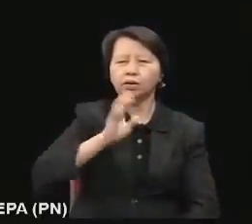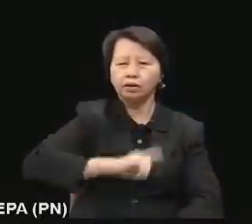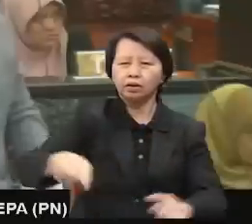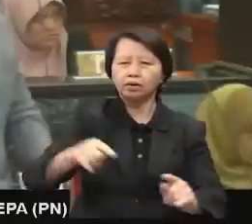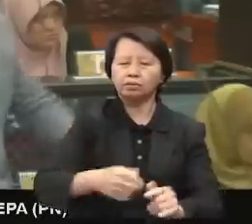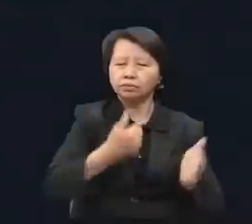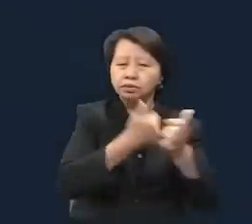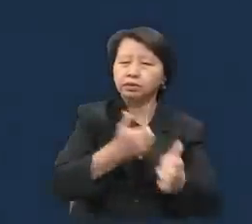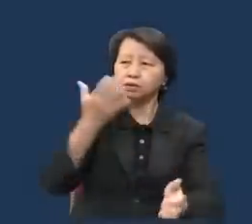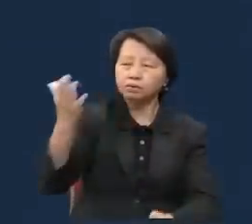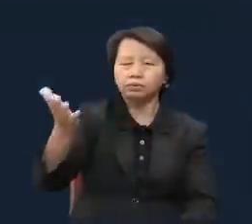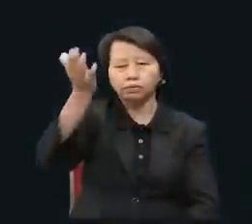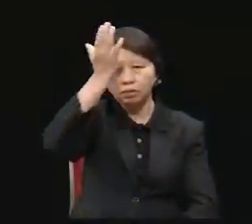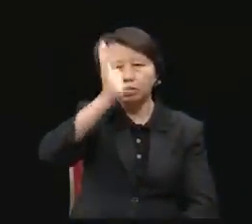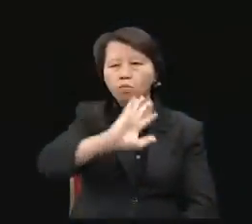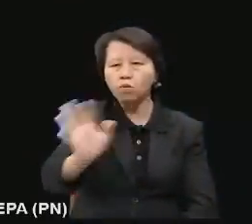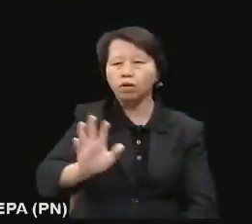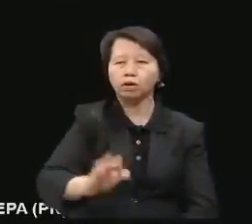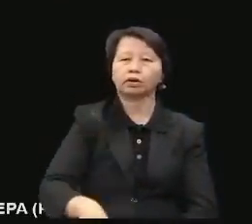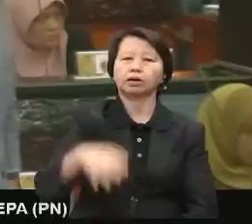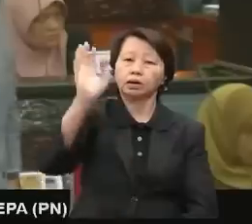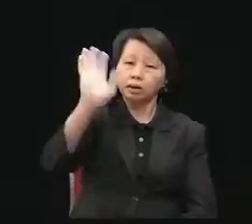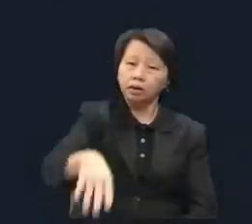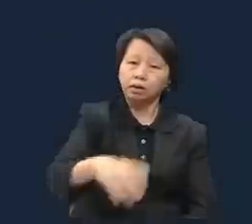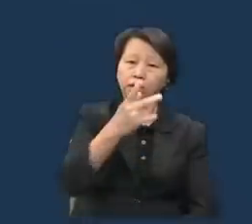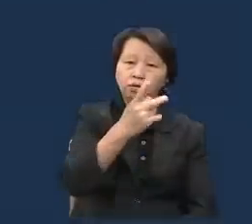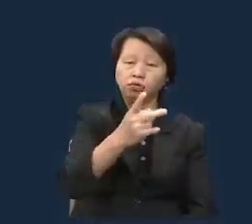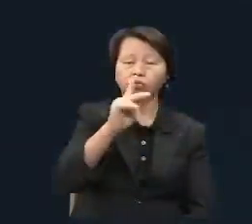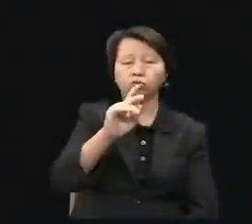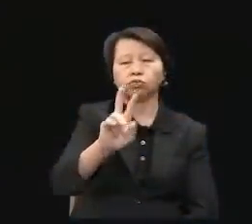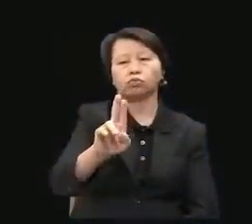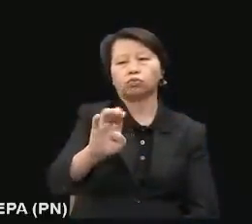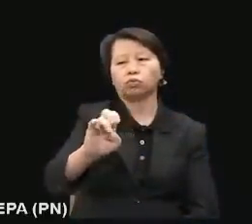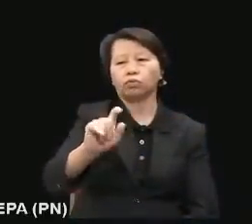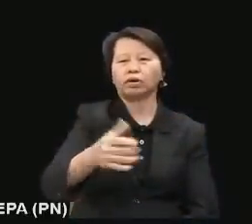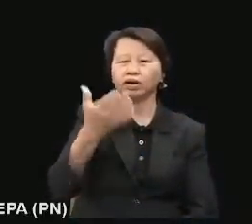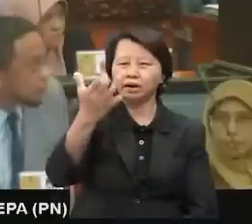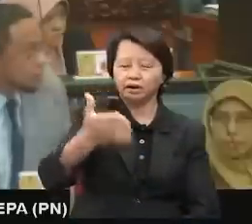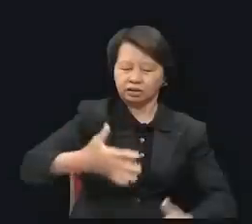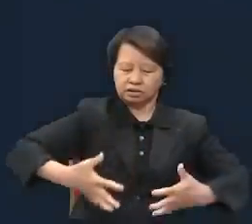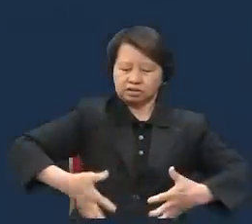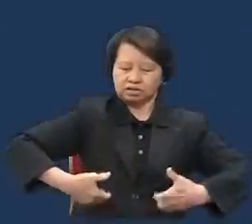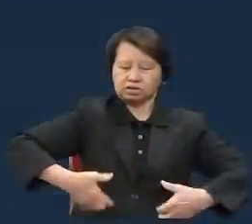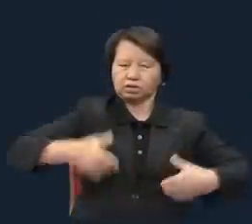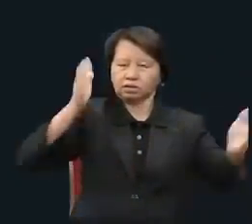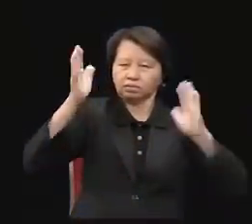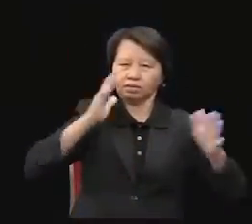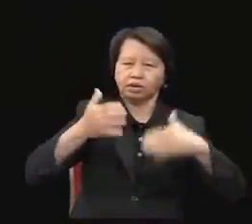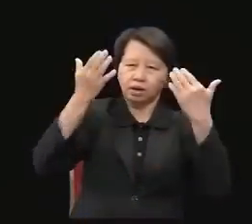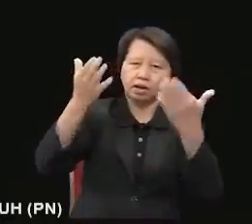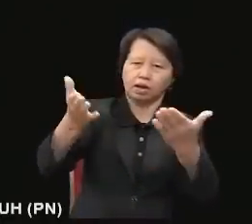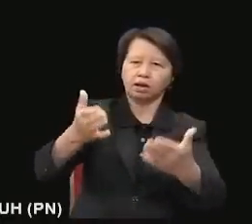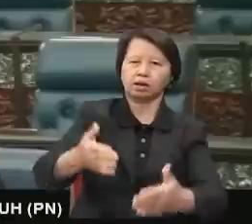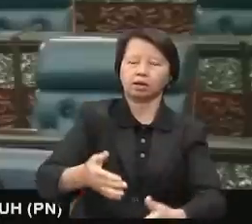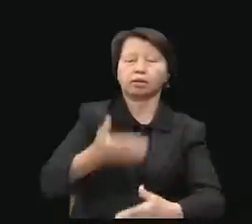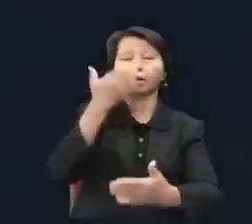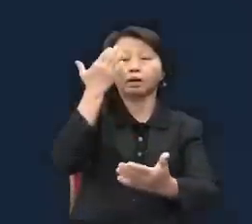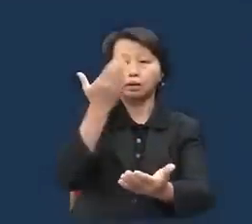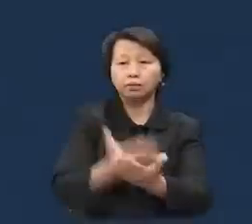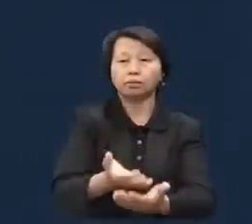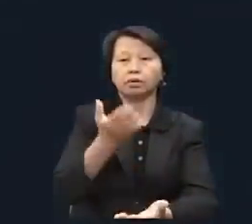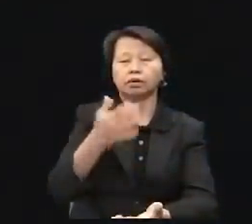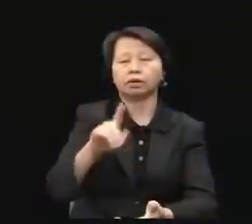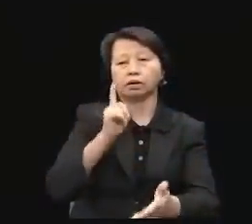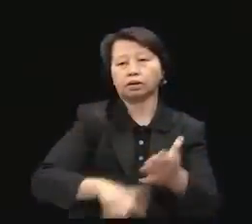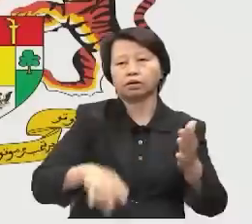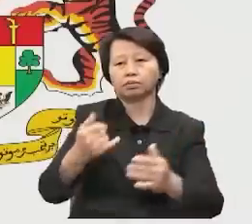betul. Apalah. Kubang Krian, kalau boleh saya sebutkan. Ekonomi bro Malaysia. Kubang Krian, sebaik saja sejurus